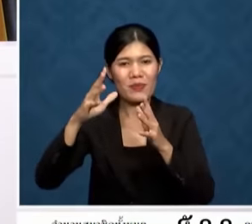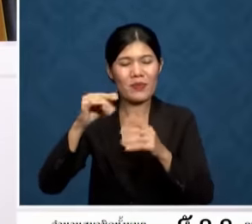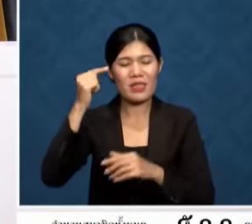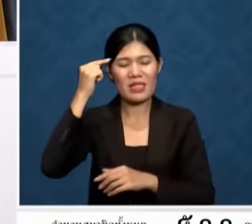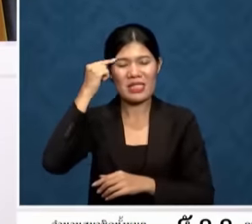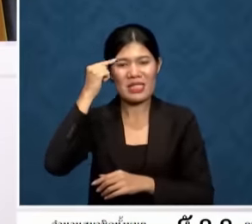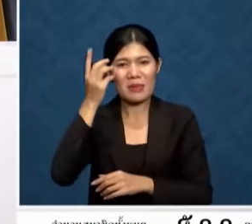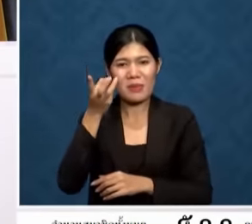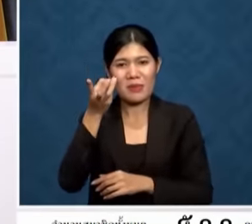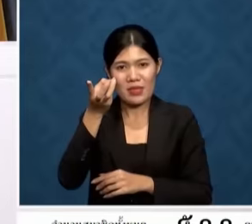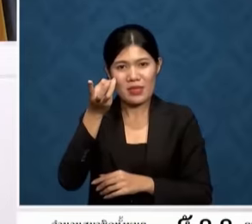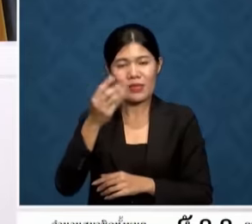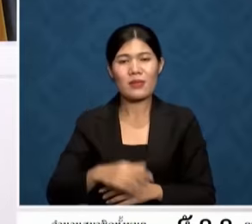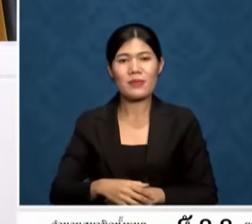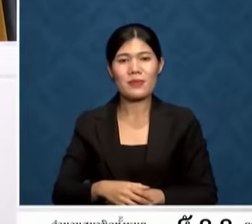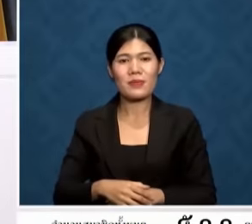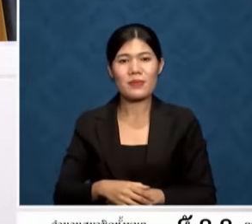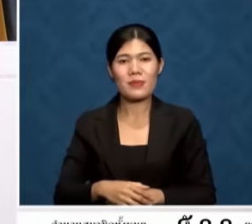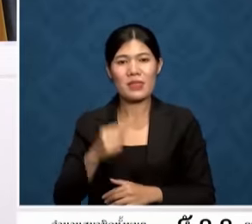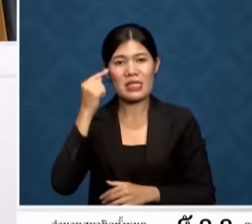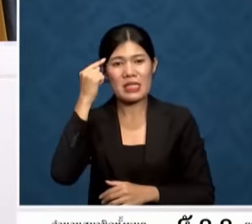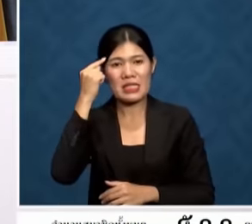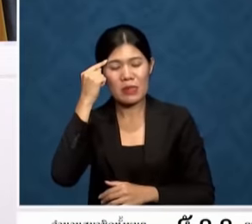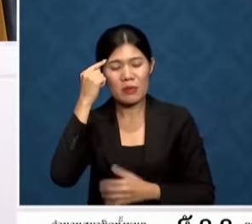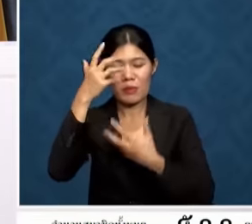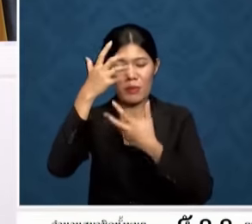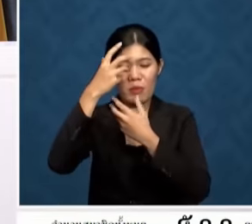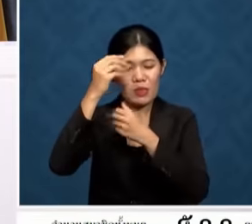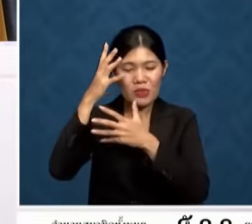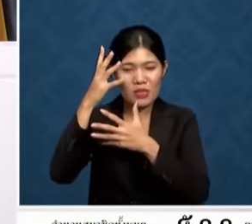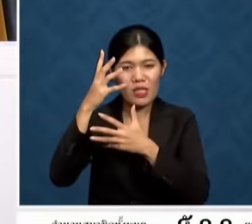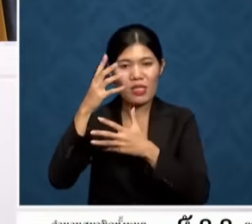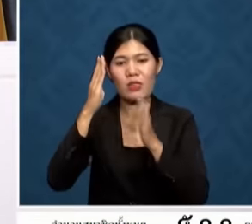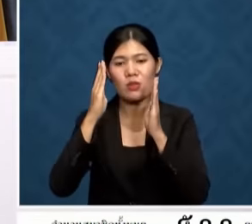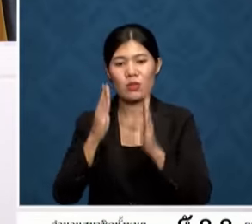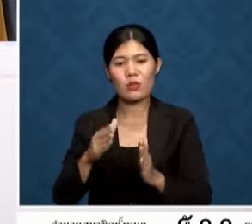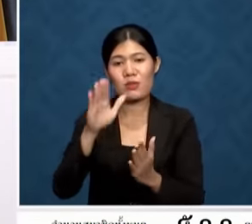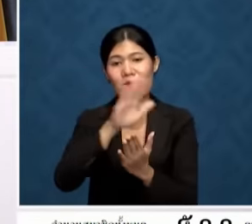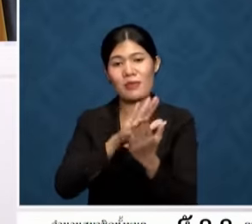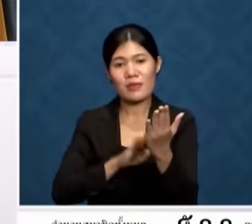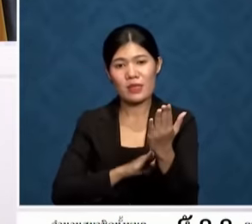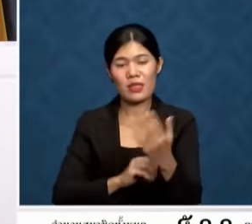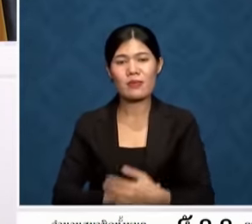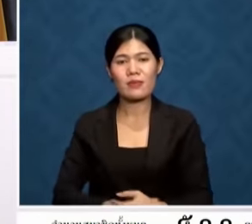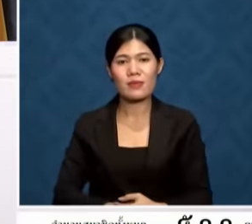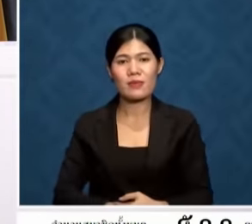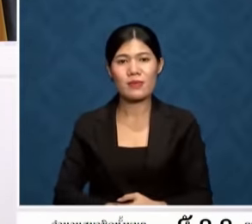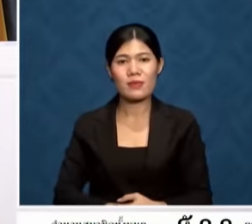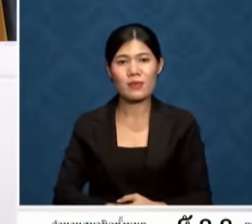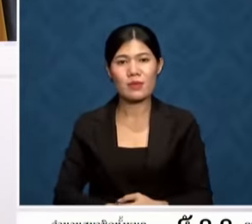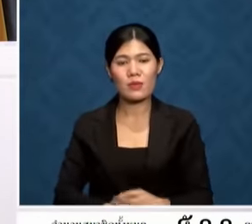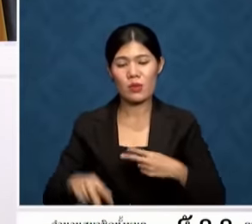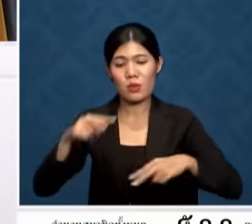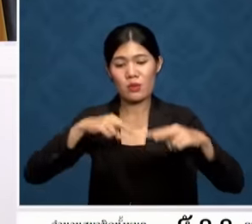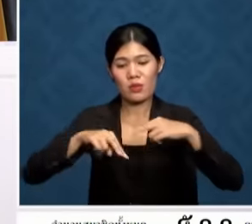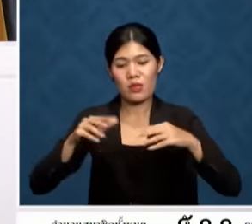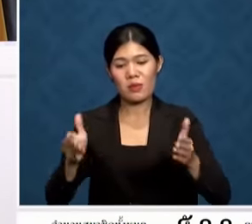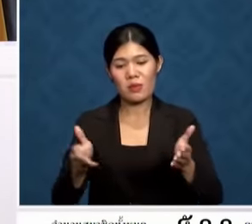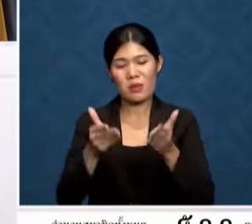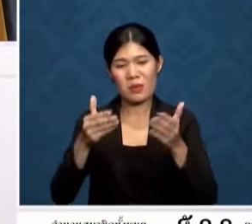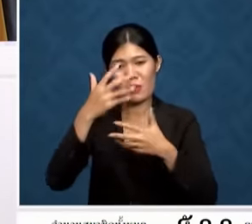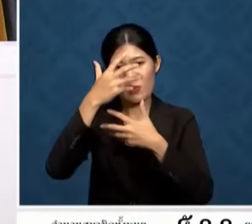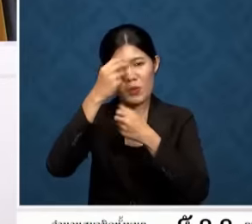เรียกว่าอ Thailandที่ถูกเปลี่ยนไปเป็นอ Thailandในเรื่องการที่จะดูถูกดูแลดูละเลย